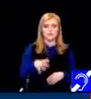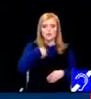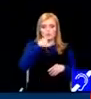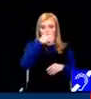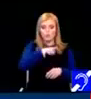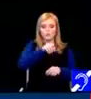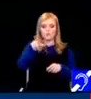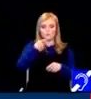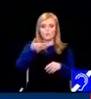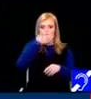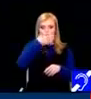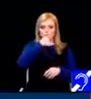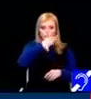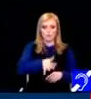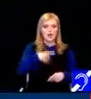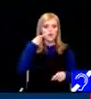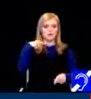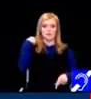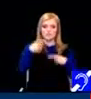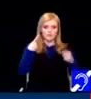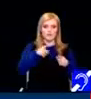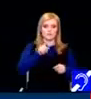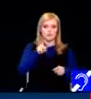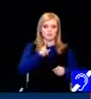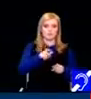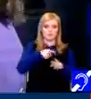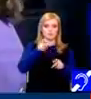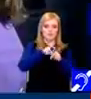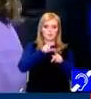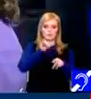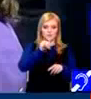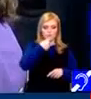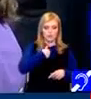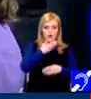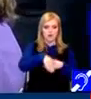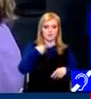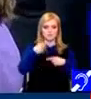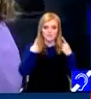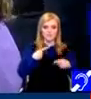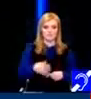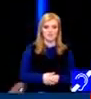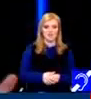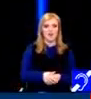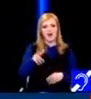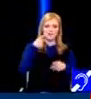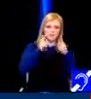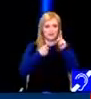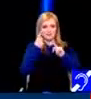белый халат. У меня есть мое законное время. Этот человек меня все время оскорбляет. Понимаете? Испытываю чувство глубочайшей